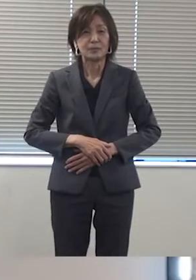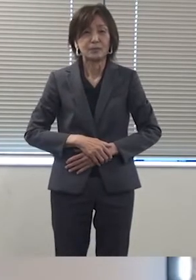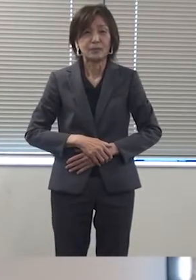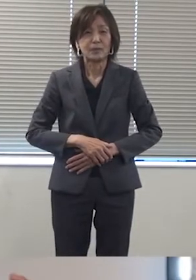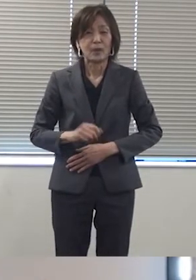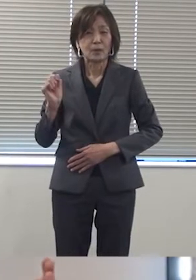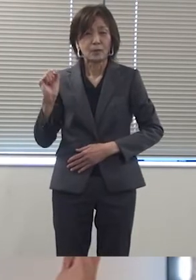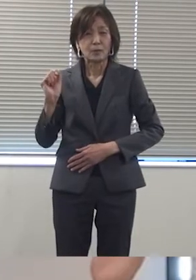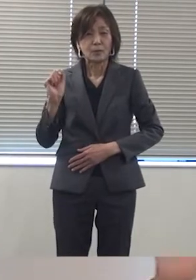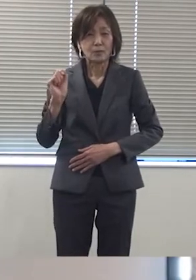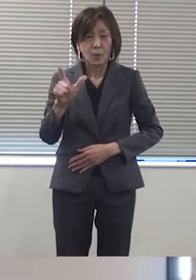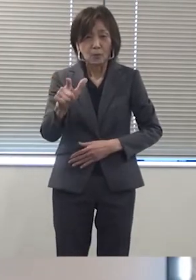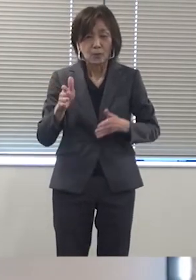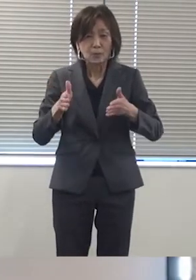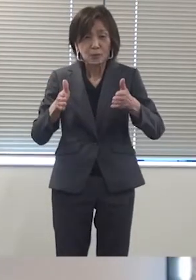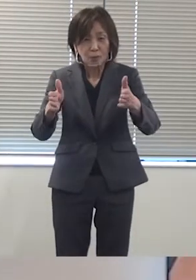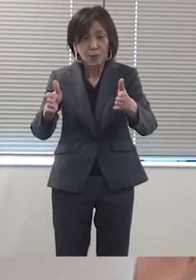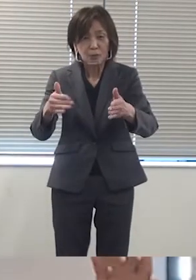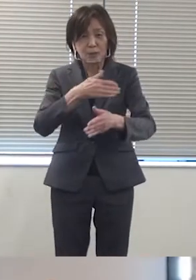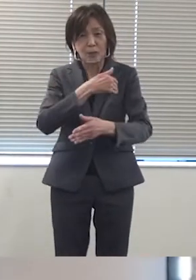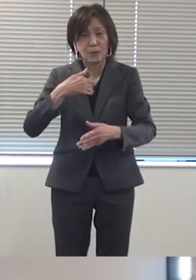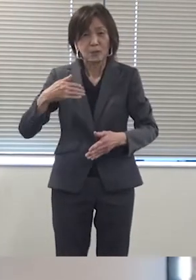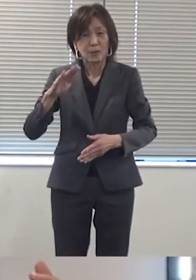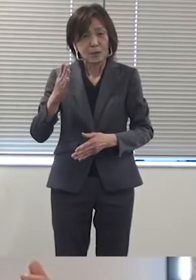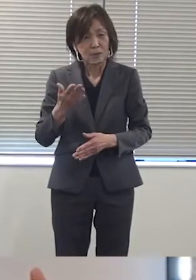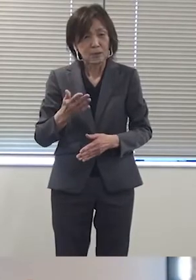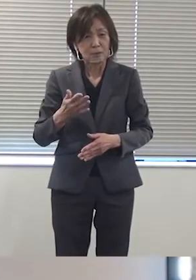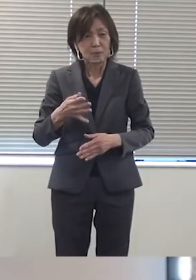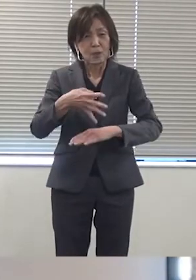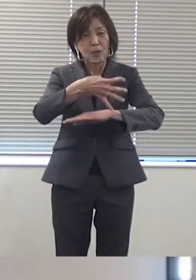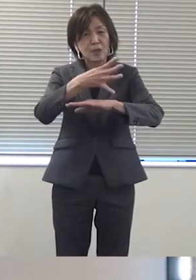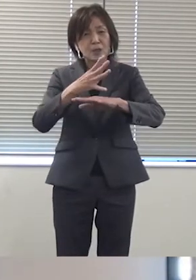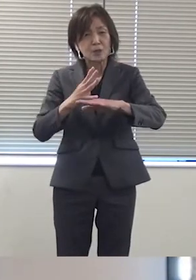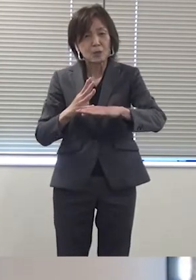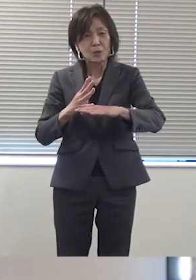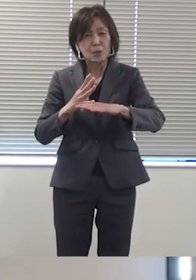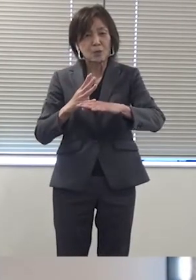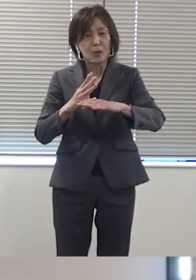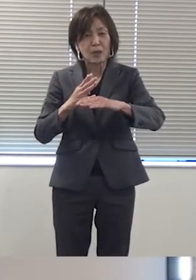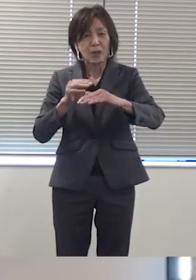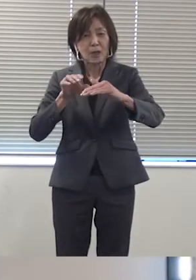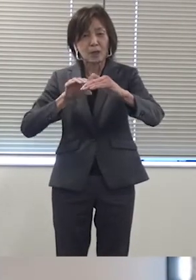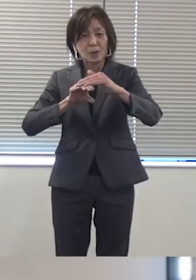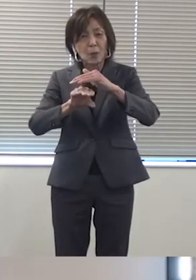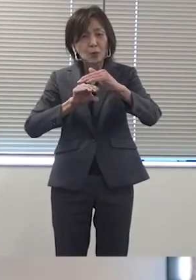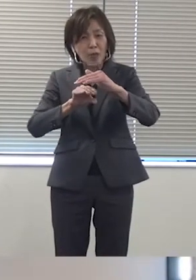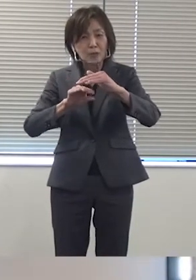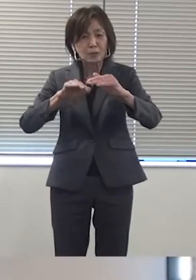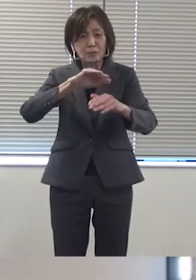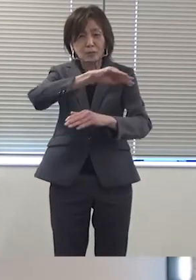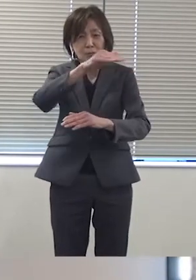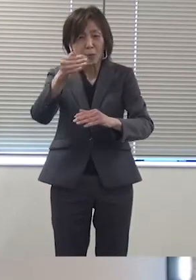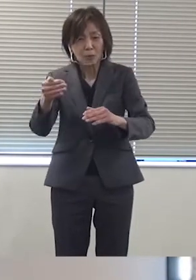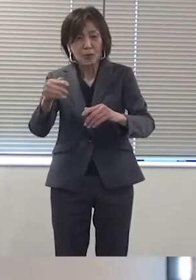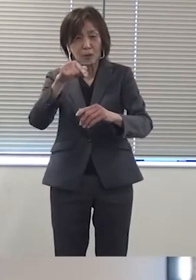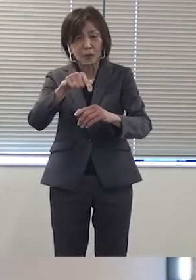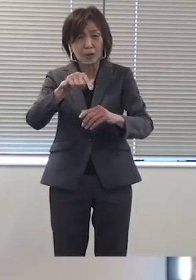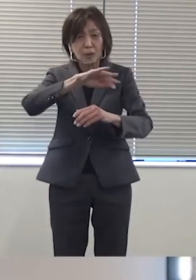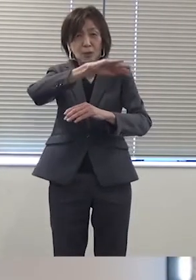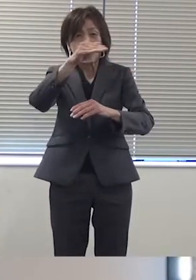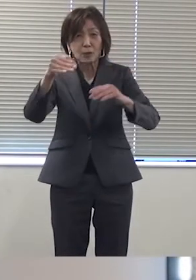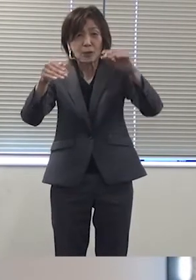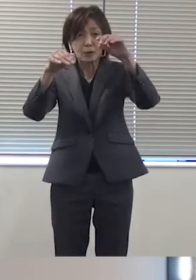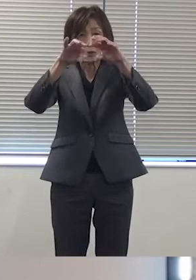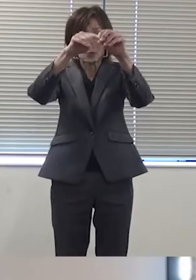の例えばトンネルの上の土砂が崩壊してトンネルを塞ぐということは十分想定されるので、まあ、そういう時